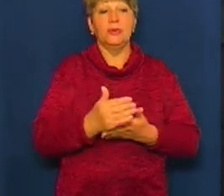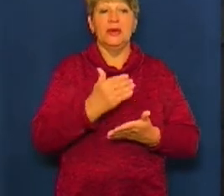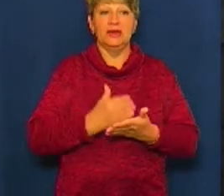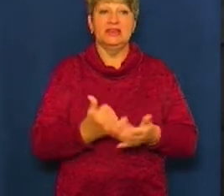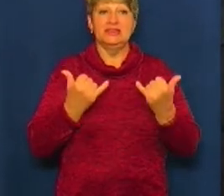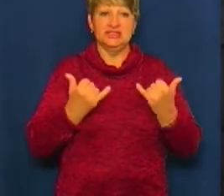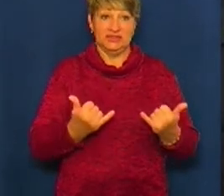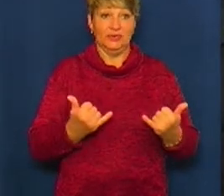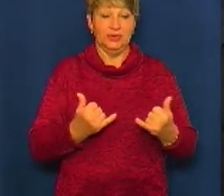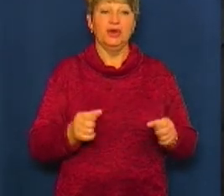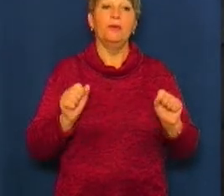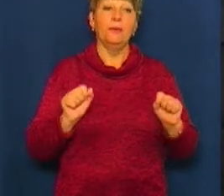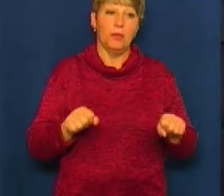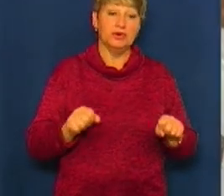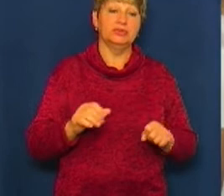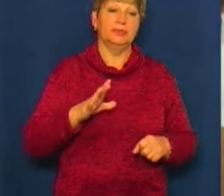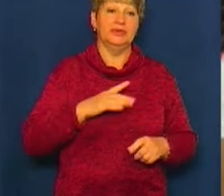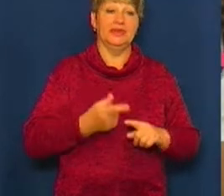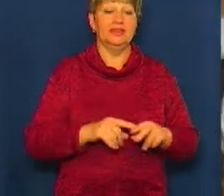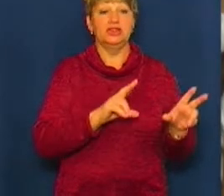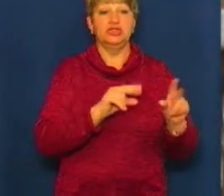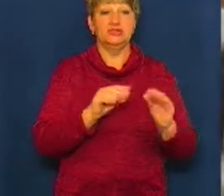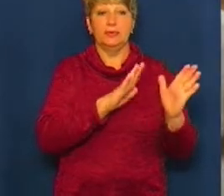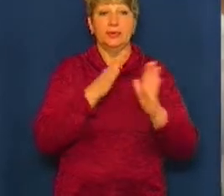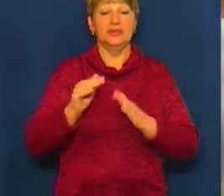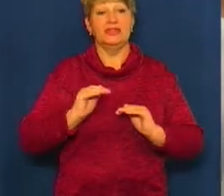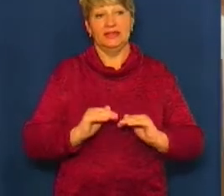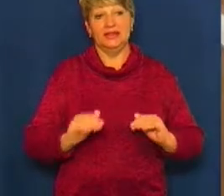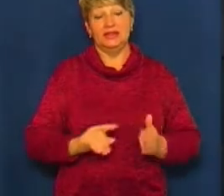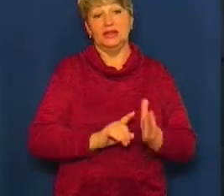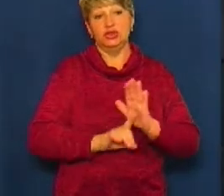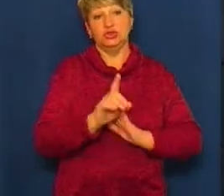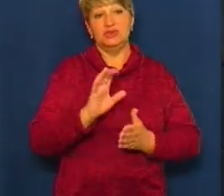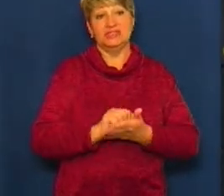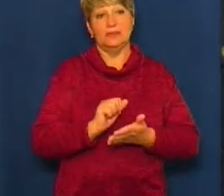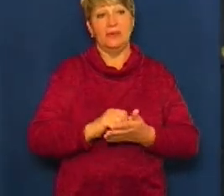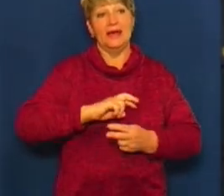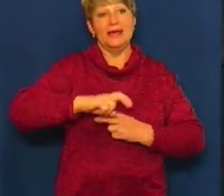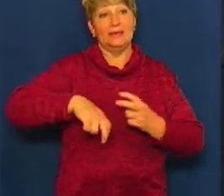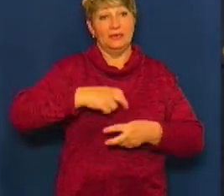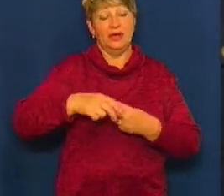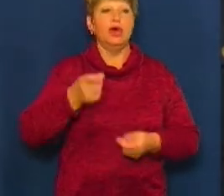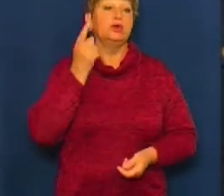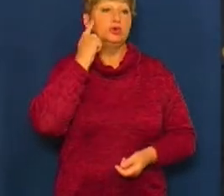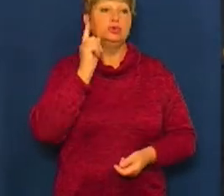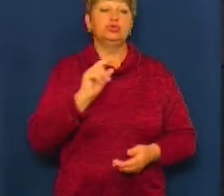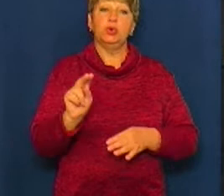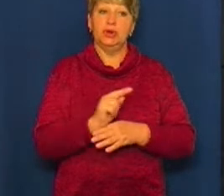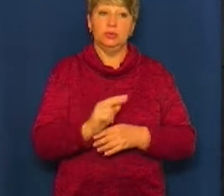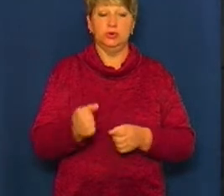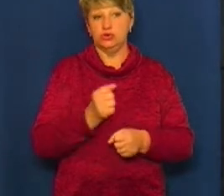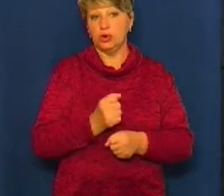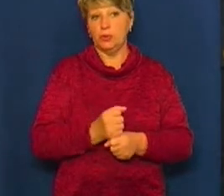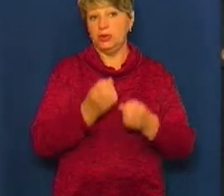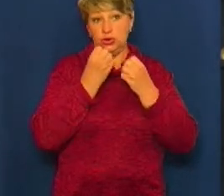вже може відбутися ця щаслива подія, і дитина почне займатися гімнастикою. Я думаю, що ремонт зроблений добре,